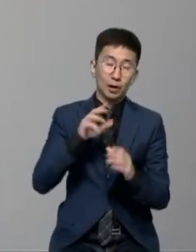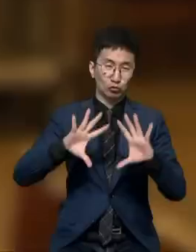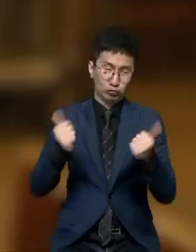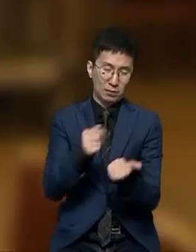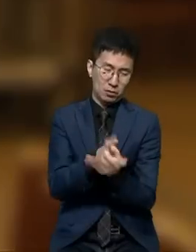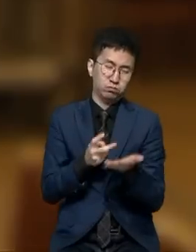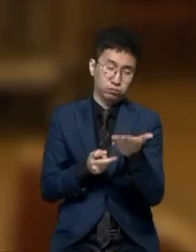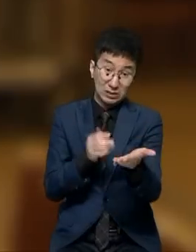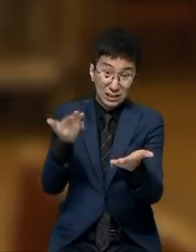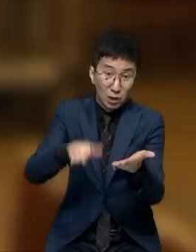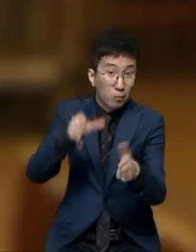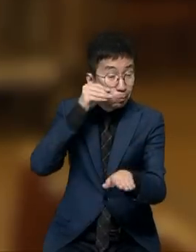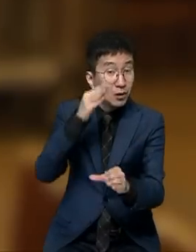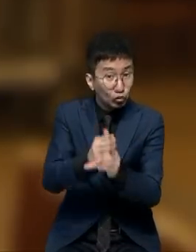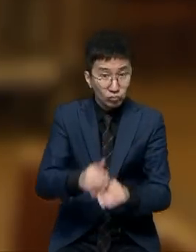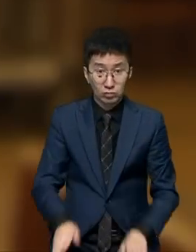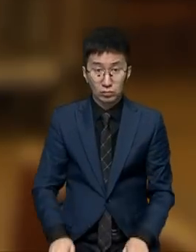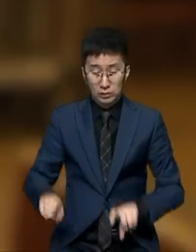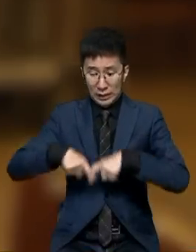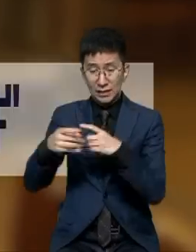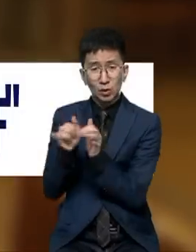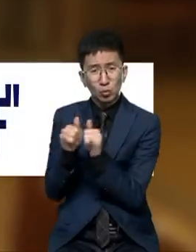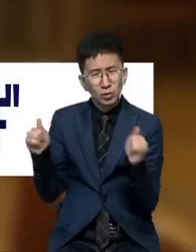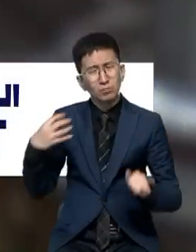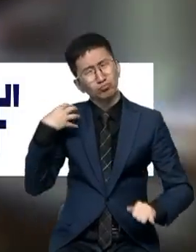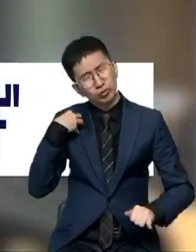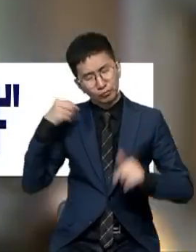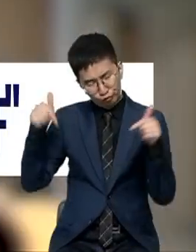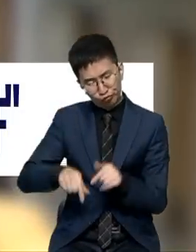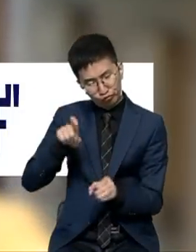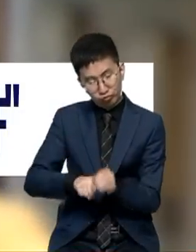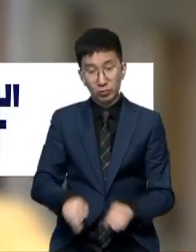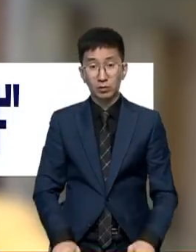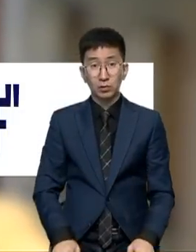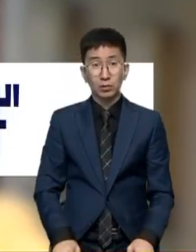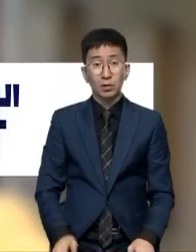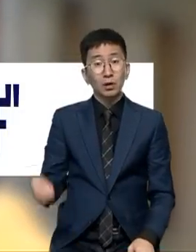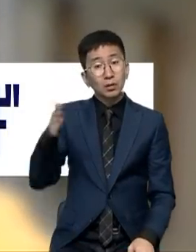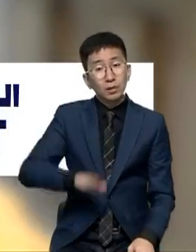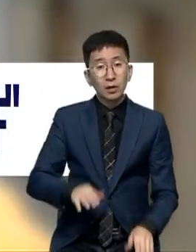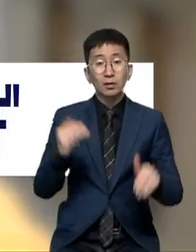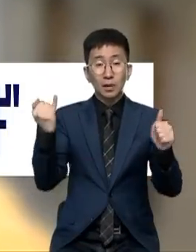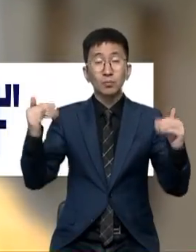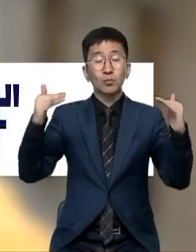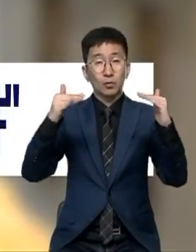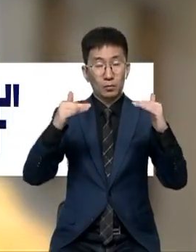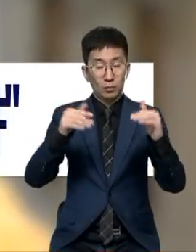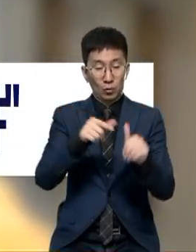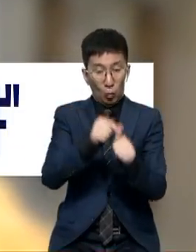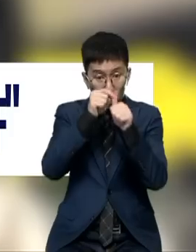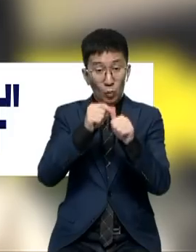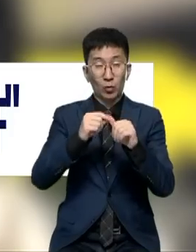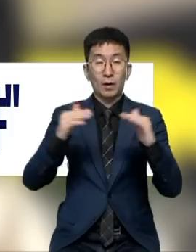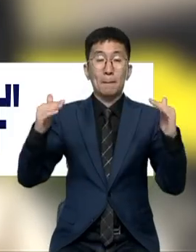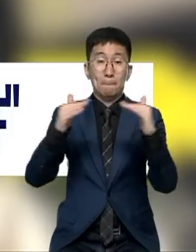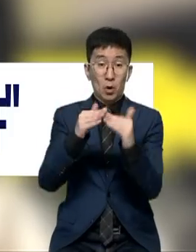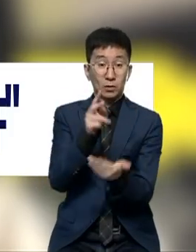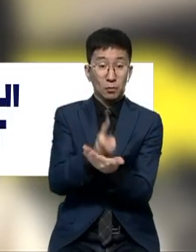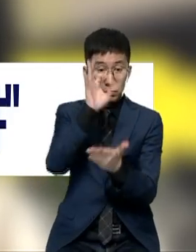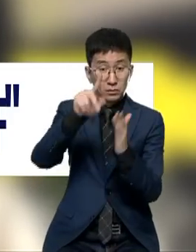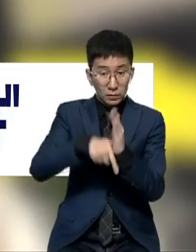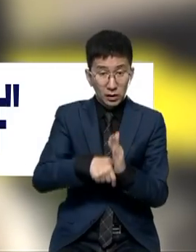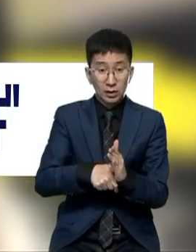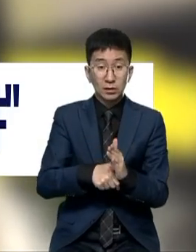영세 소규모 사업주의 부담을 덜어줘야 한다는 게 이유인데 노동자들은 남녀고용평등법상 직장 내 성희롱이 전체